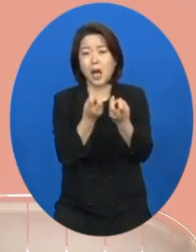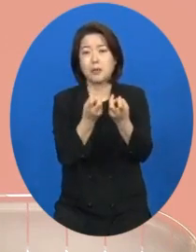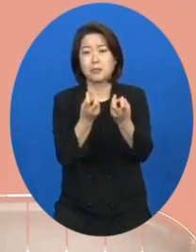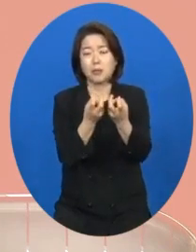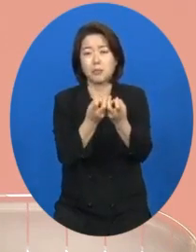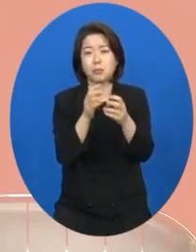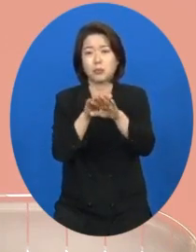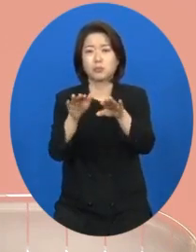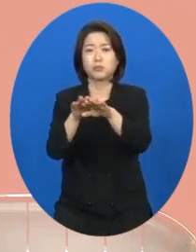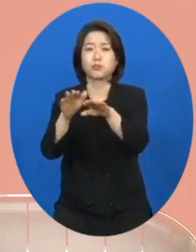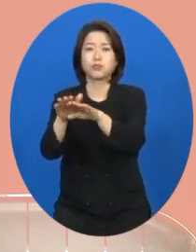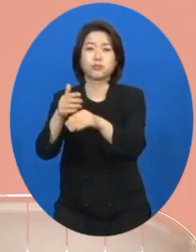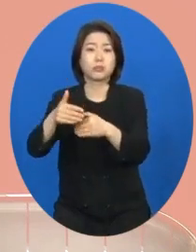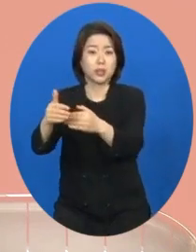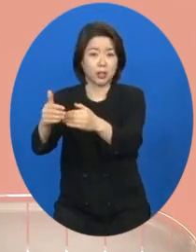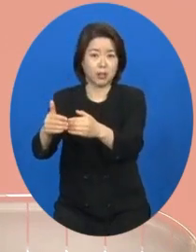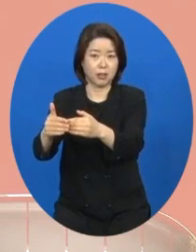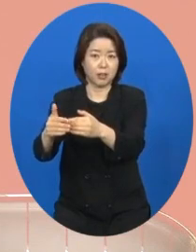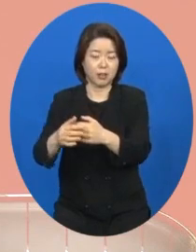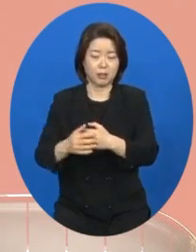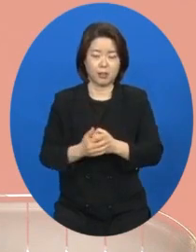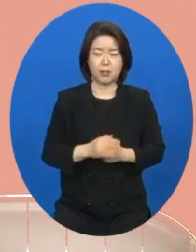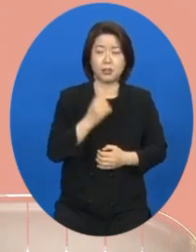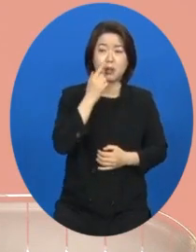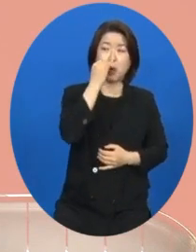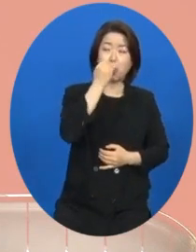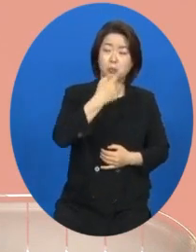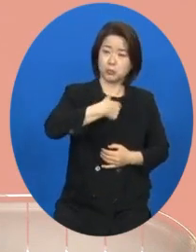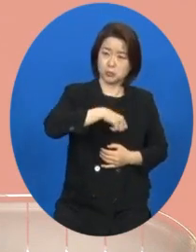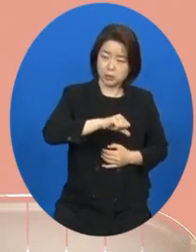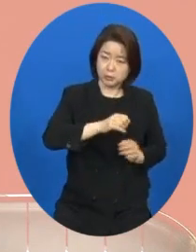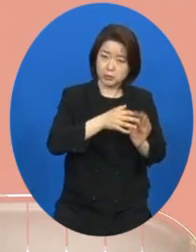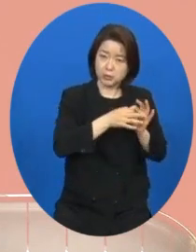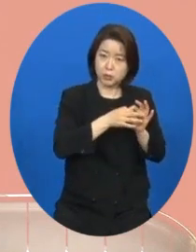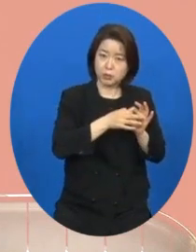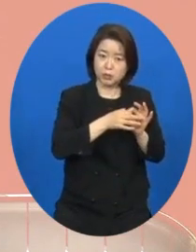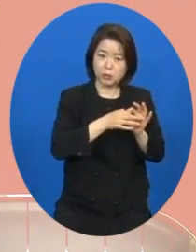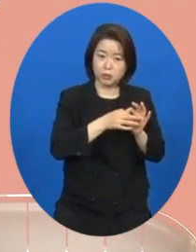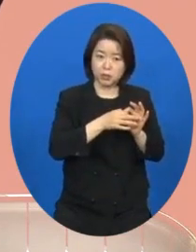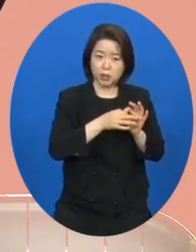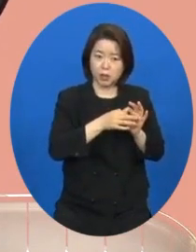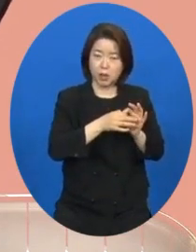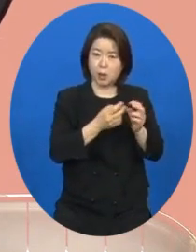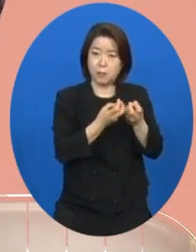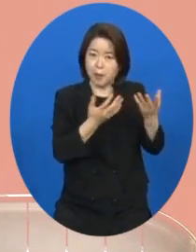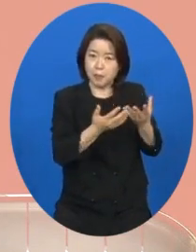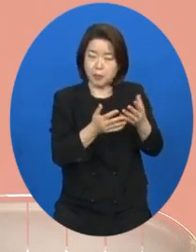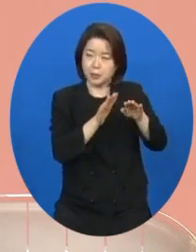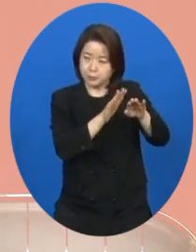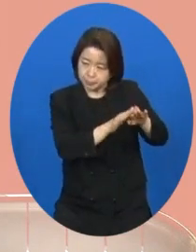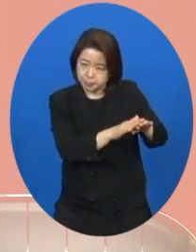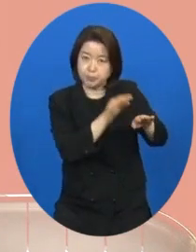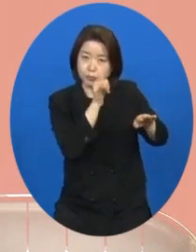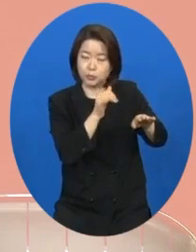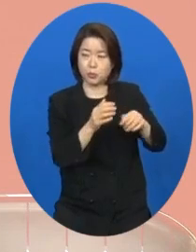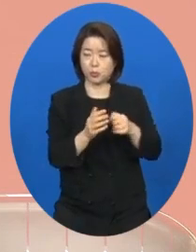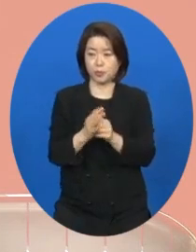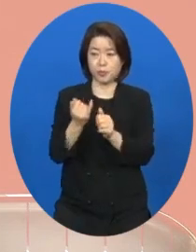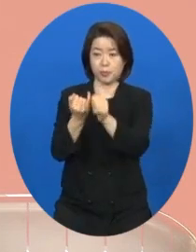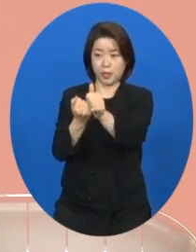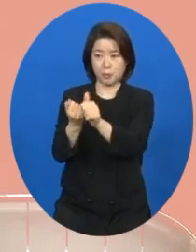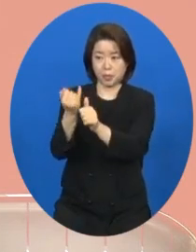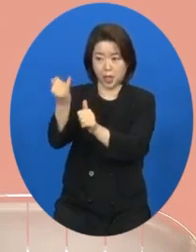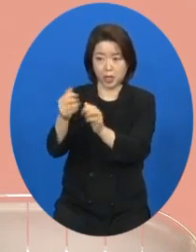하는 겁니다. 어머니와 아들 관계, 이것도 이건 뭐 변할 수 없는 관계잖아. 남편과